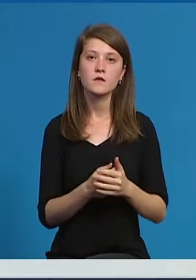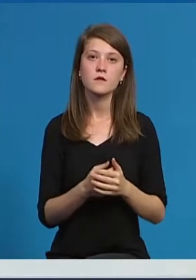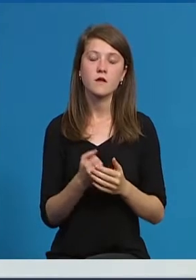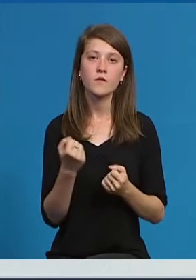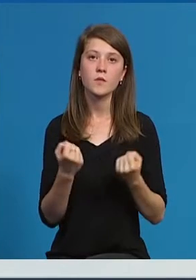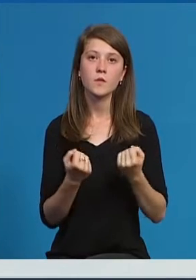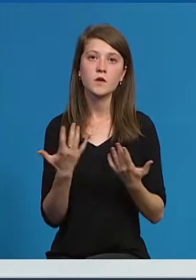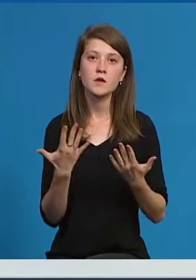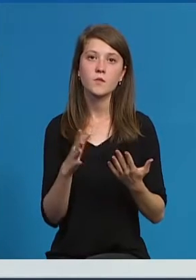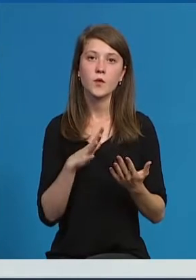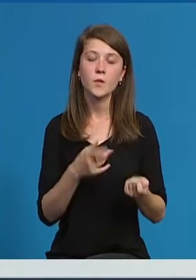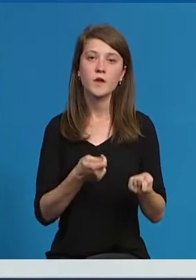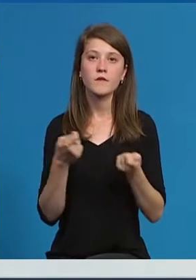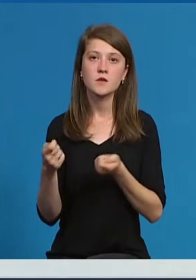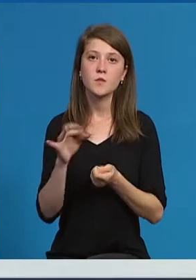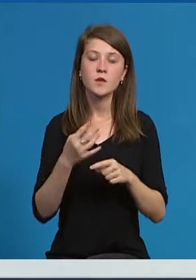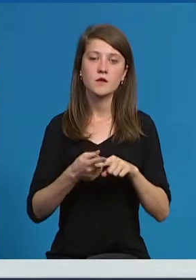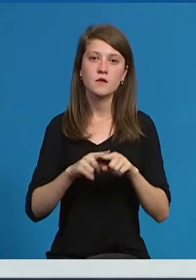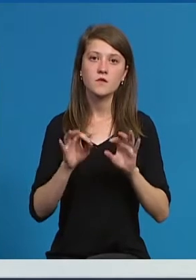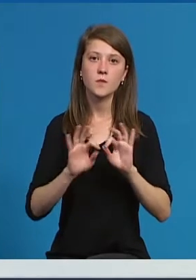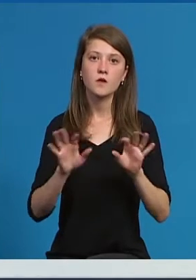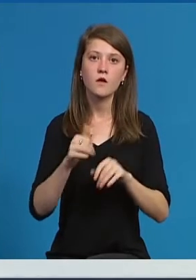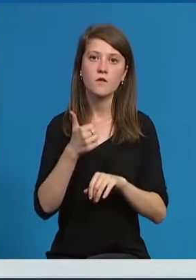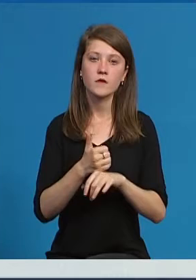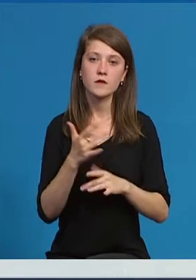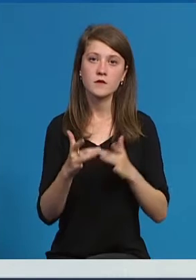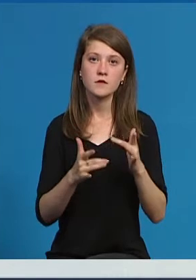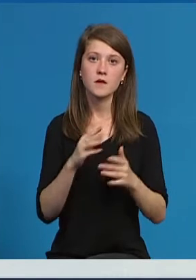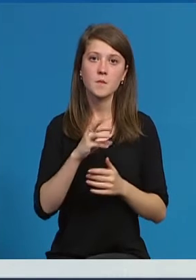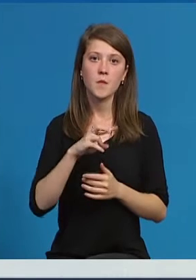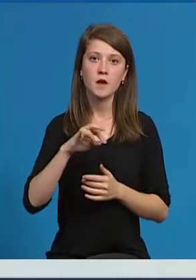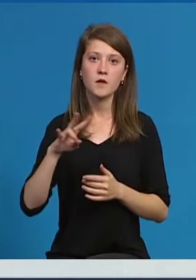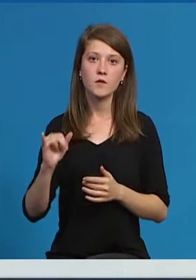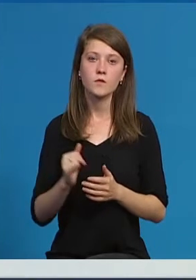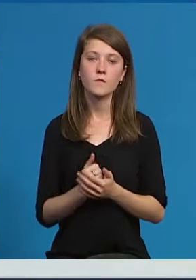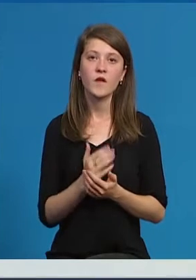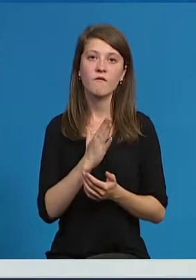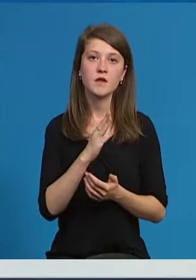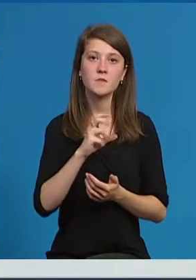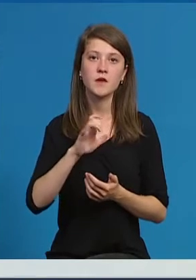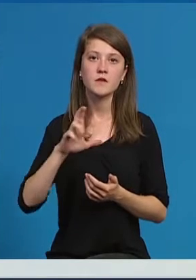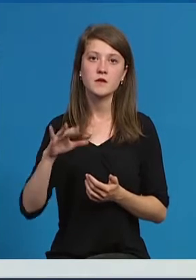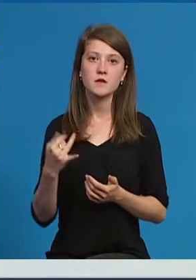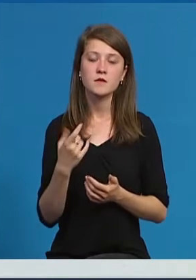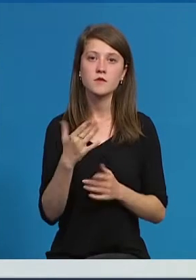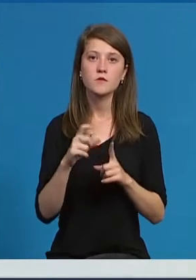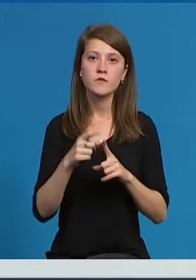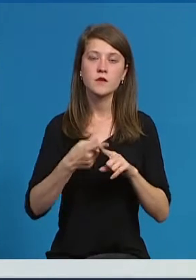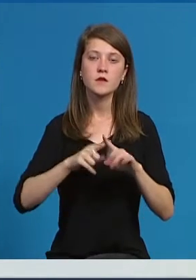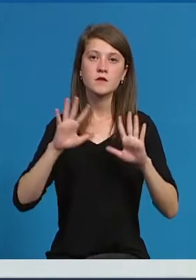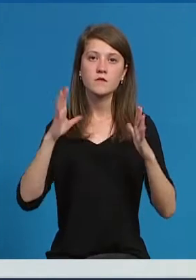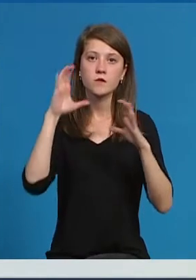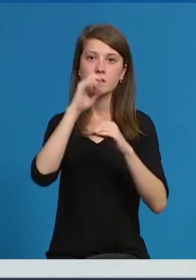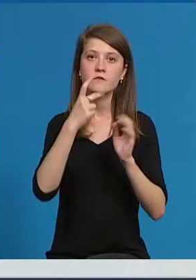автомобіль, на якому її перевозили. Про це розповів головний лісничий Малинського лісгоспу Василь Маєвський. За його словами, це сталося вночі